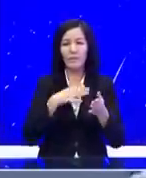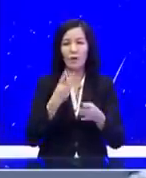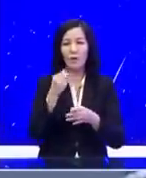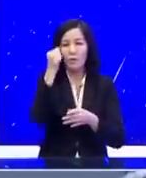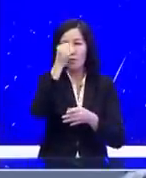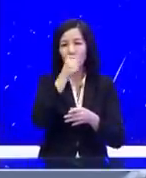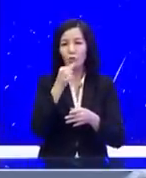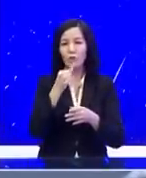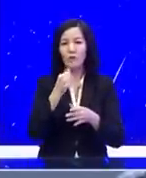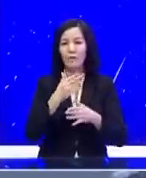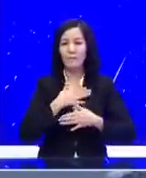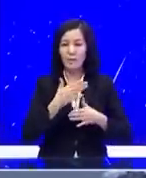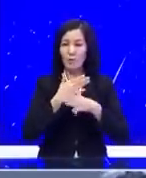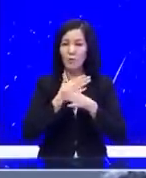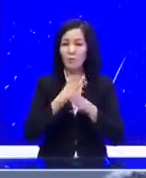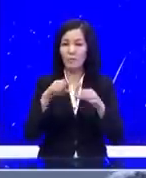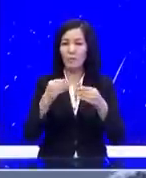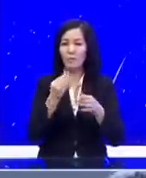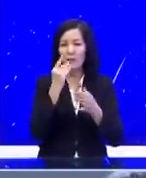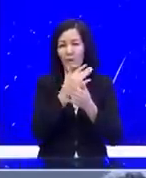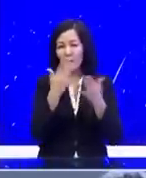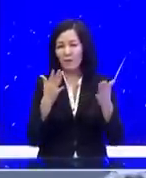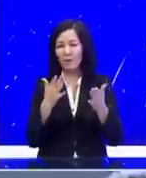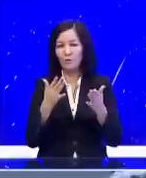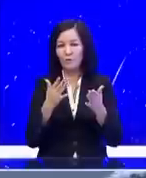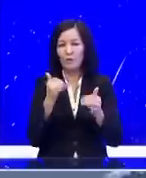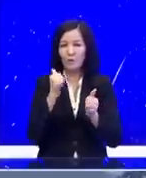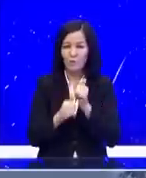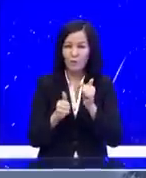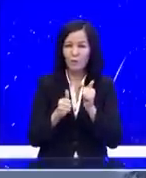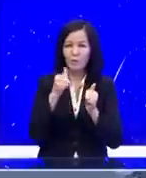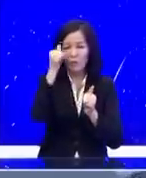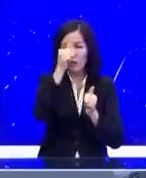қаратай бізге көмектесіп, осындай продуктасыменен әкеп